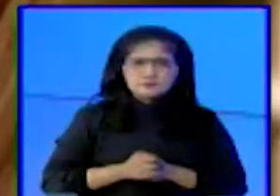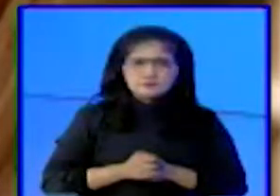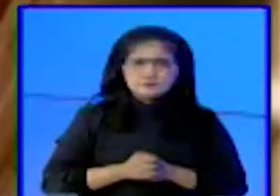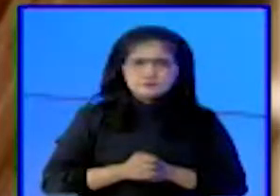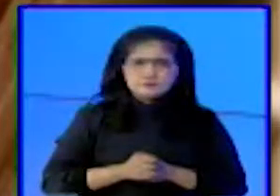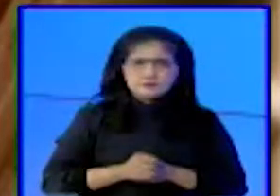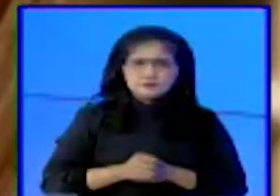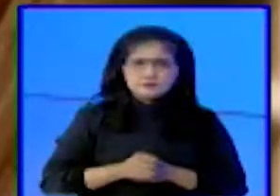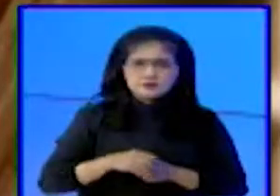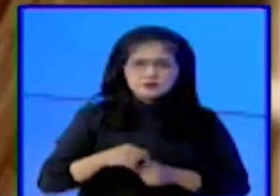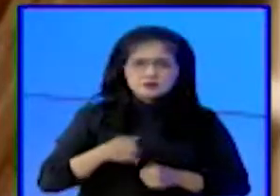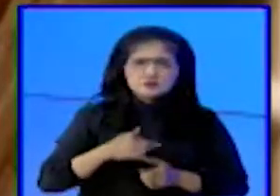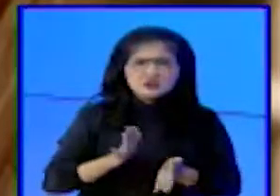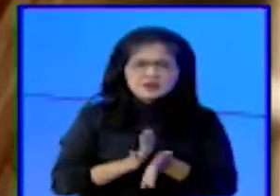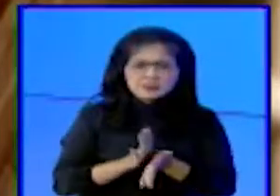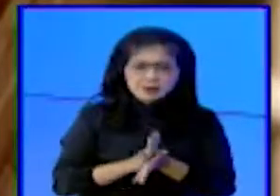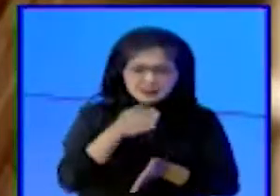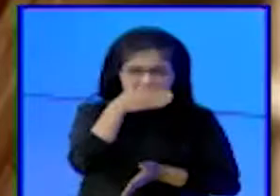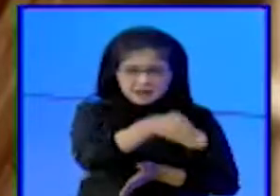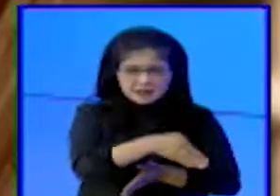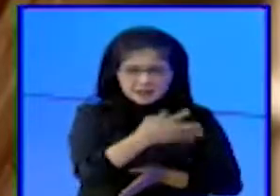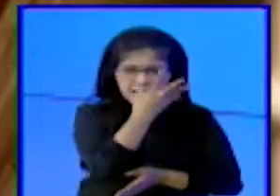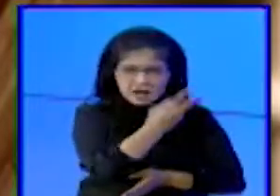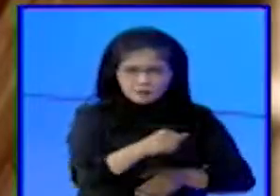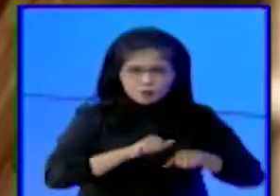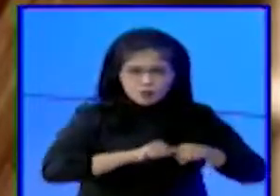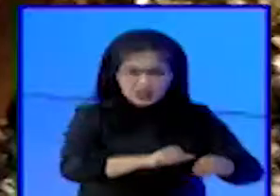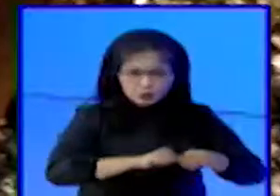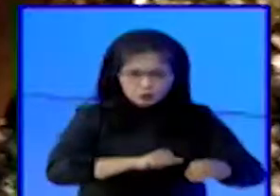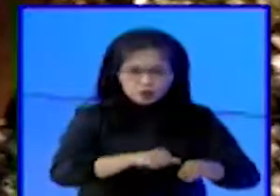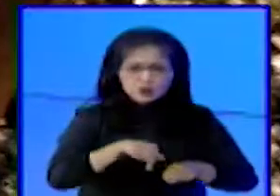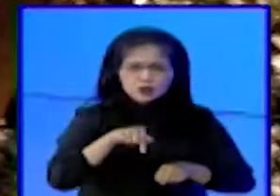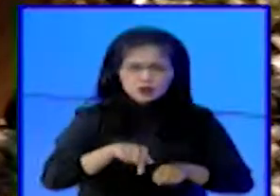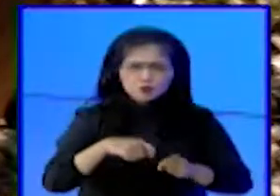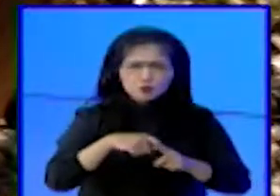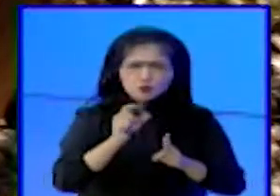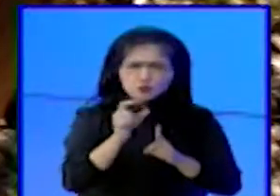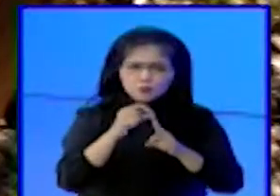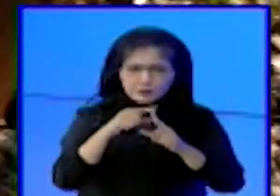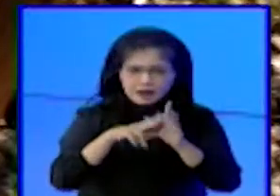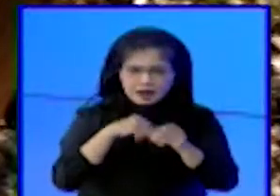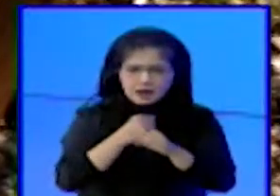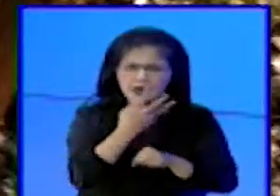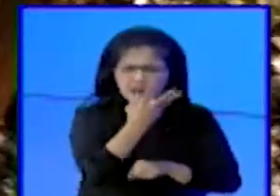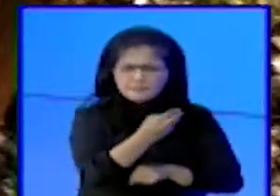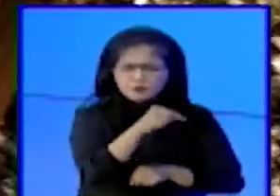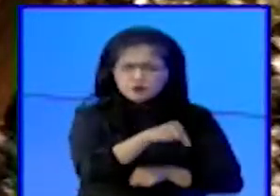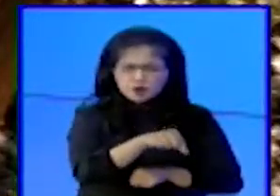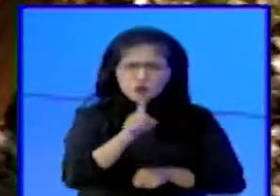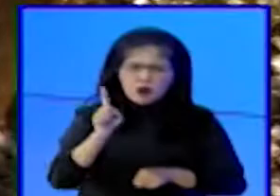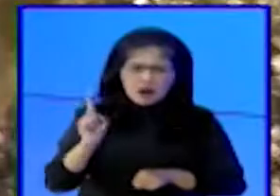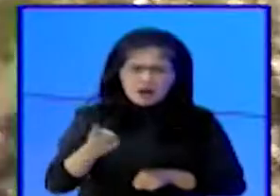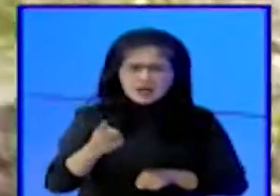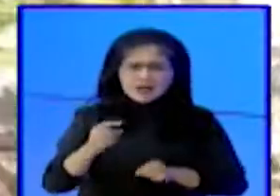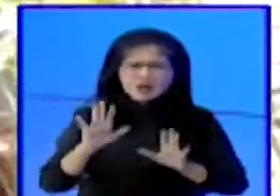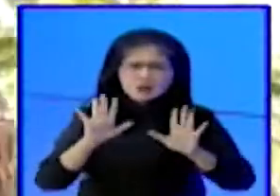Saya berkesempatan mengunjungi kampung tenun Iung Woken di Kelurahan Kolhua, Kupang. Kampung ini didiami suku Helong, suku